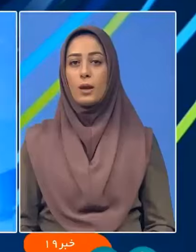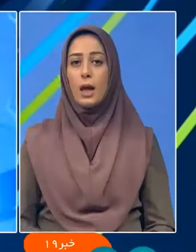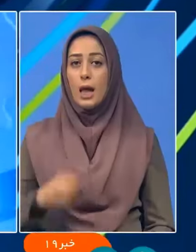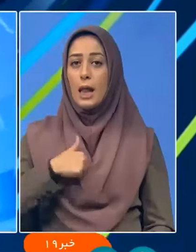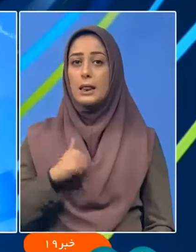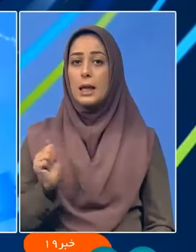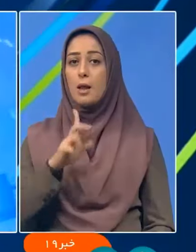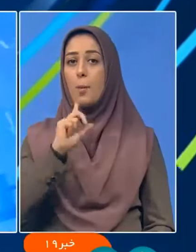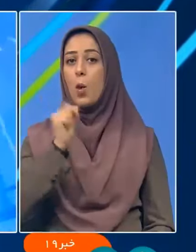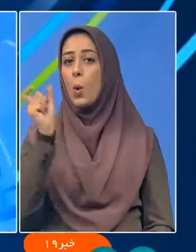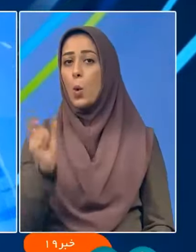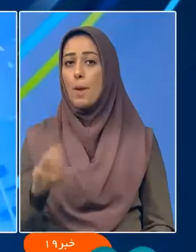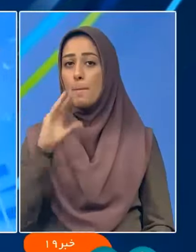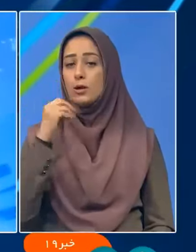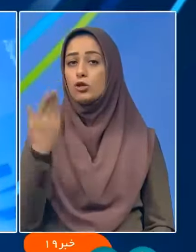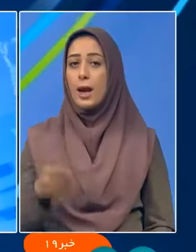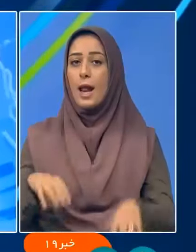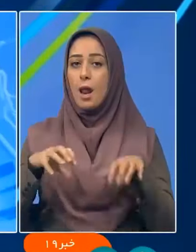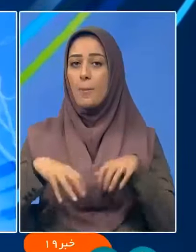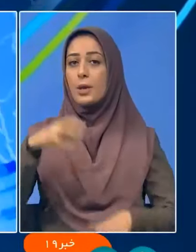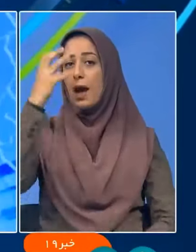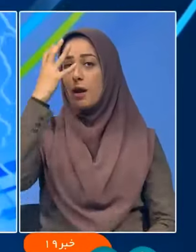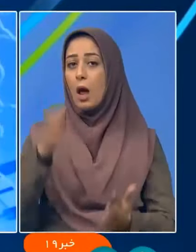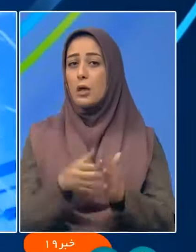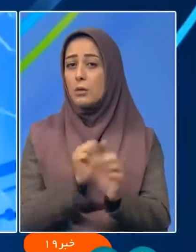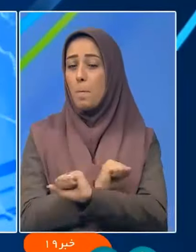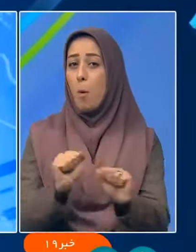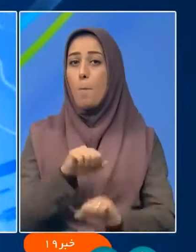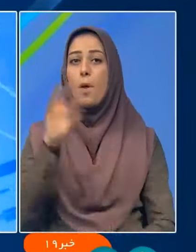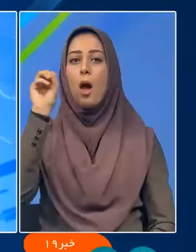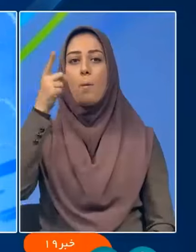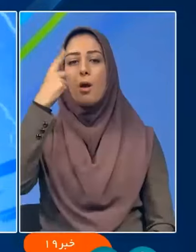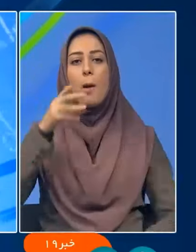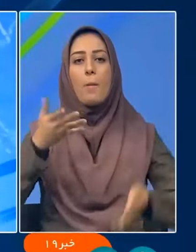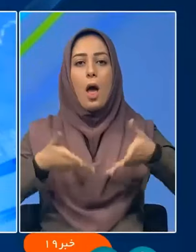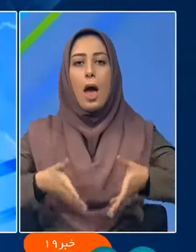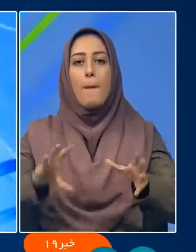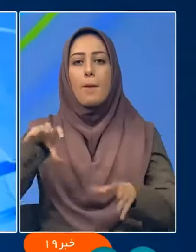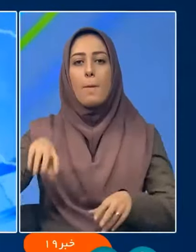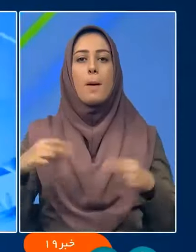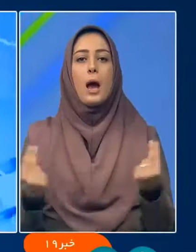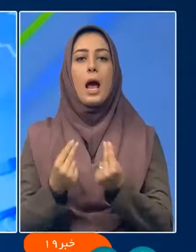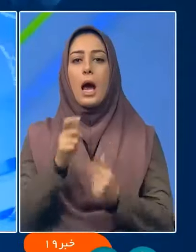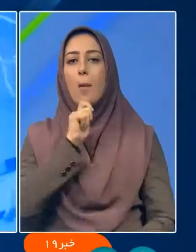دیدبان حقوق بشر اعلام کرد رژیم صهیونیستی از بمب‌های آمریکایی برای حمله به محل اقامت